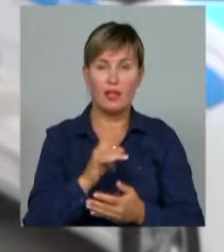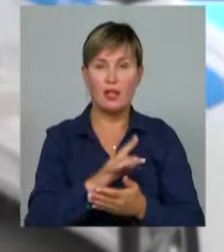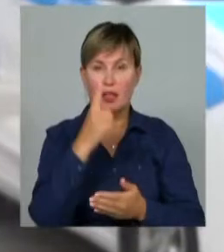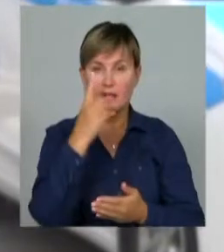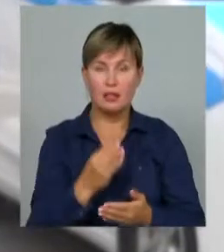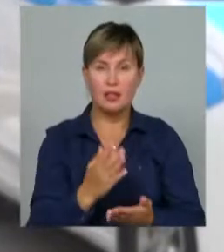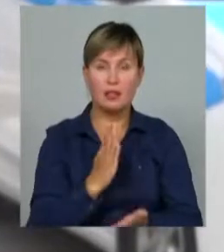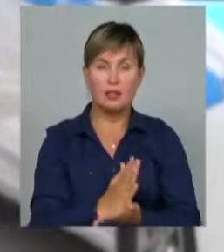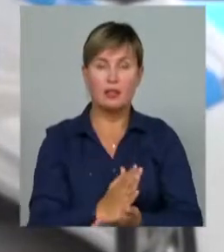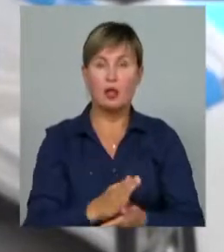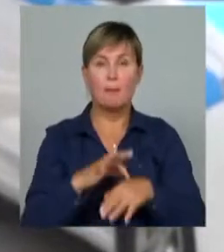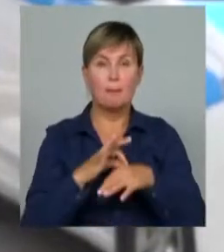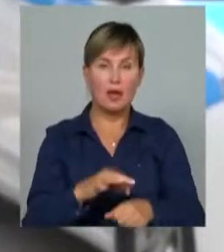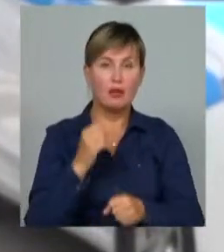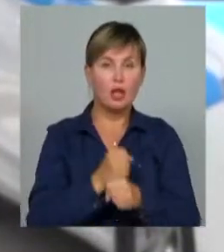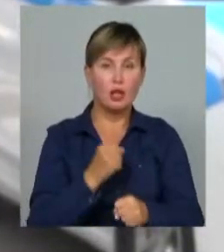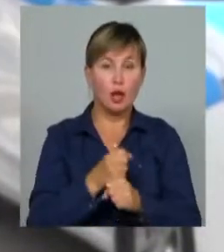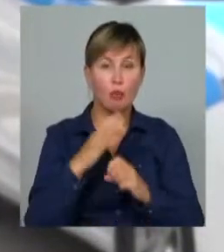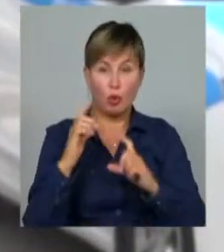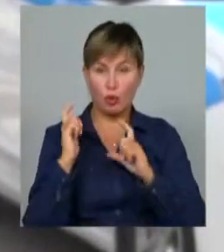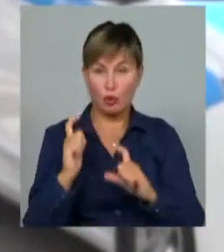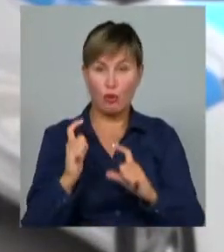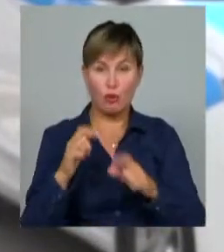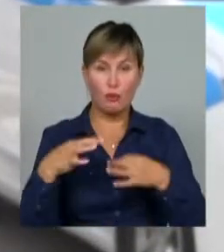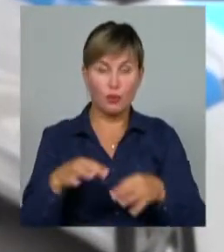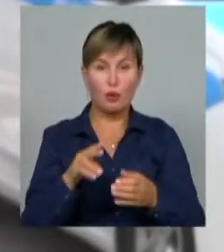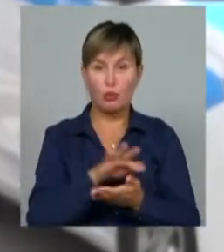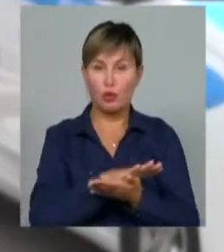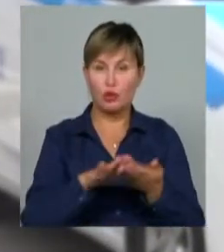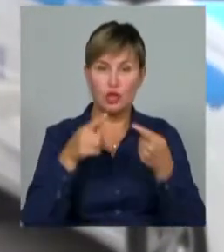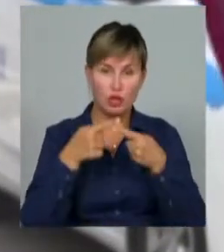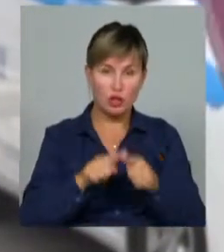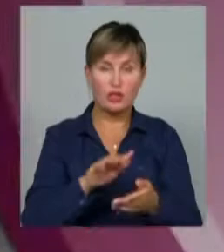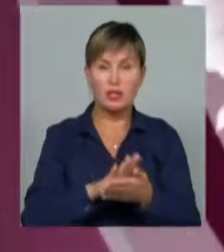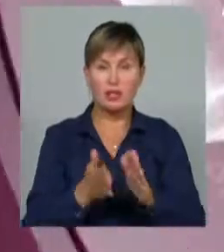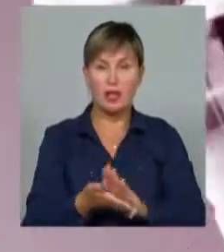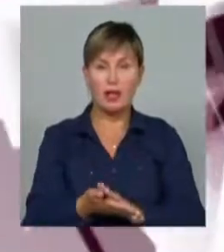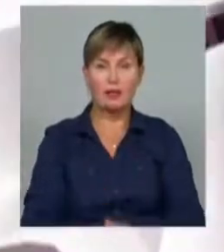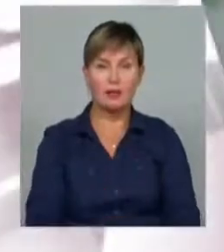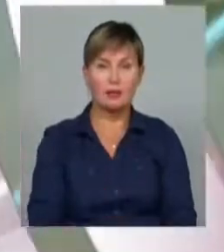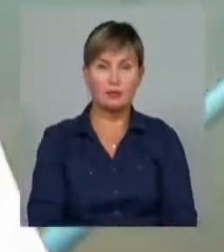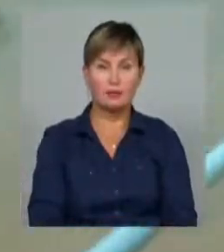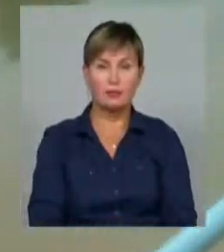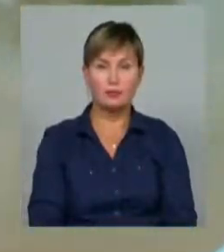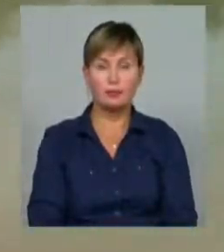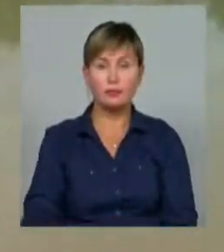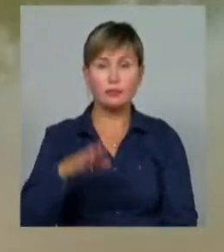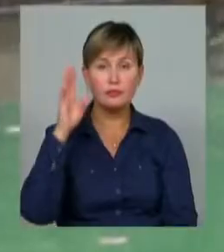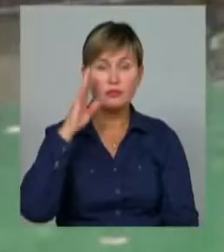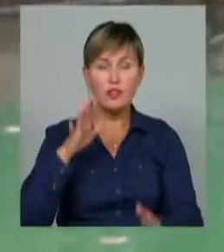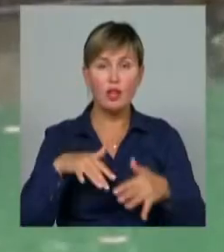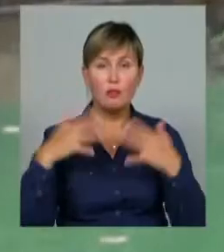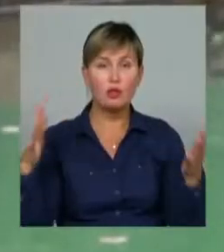день? Проводим отработку по грузовому транспорту, по чистоте, по техническому состоянию. Вода большого